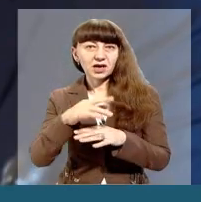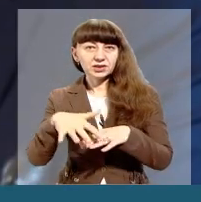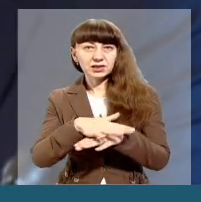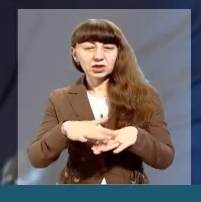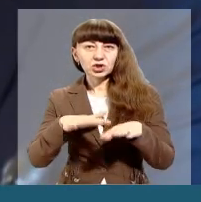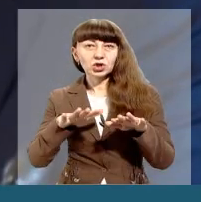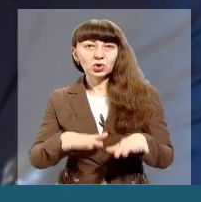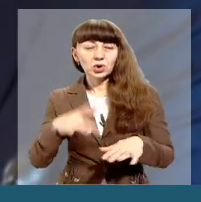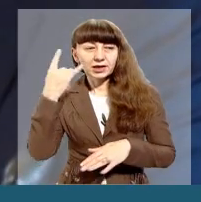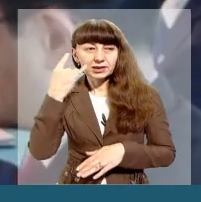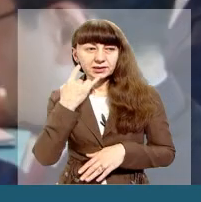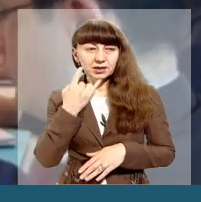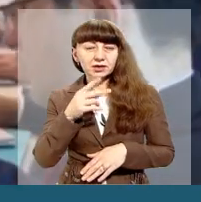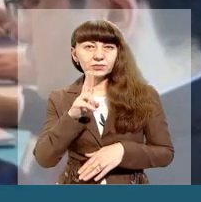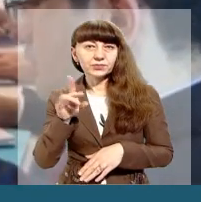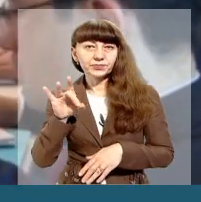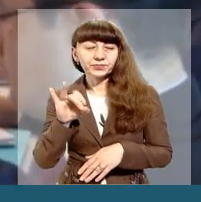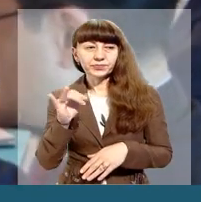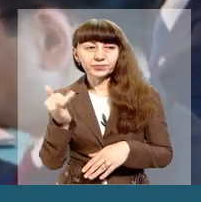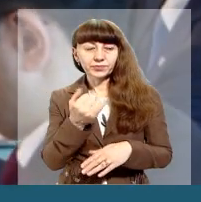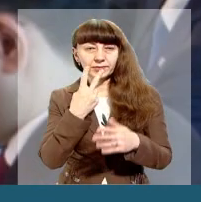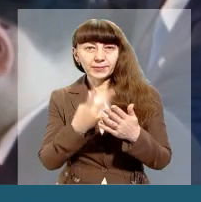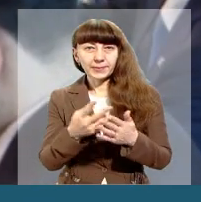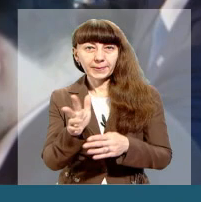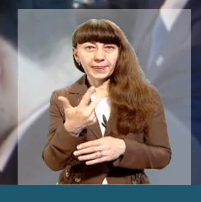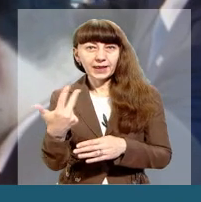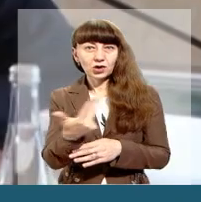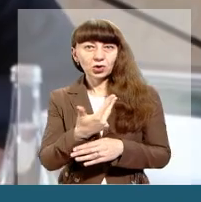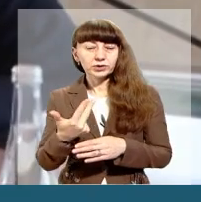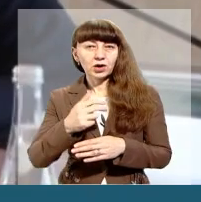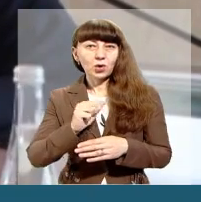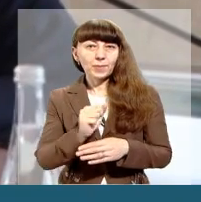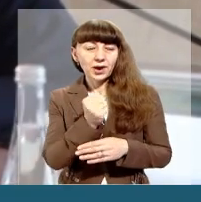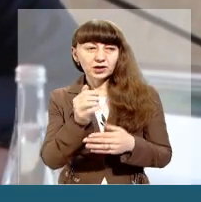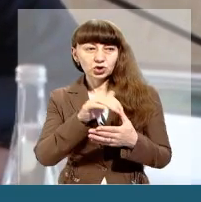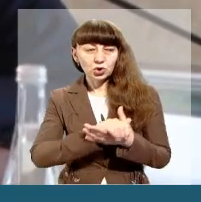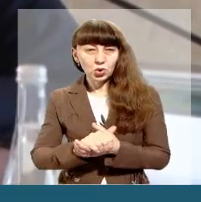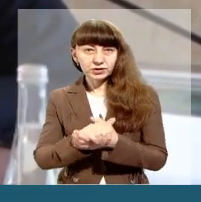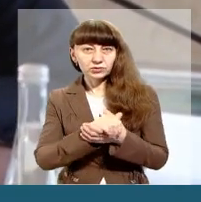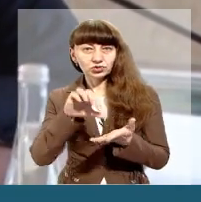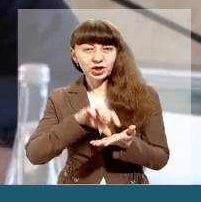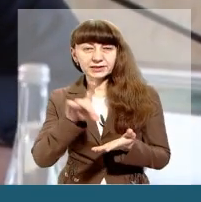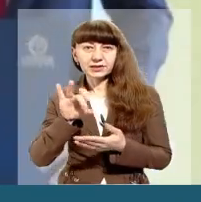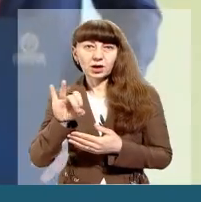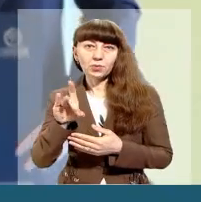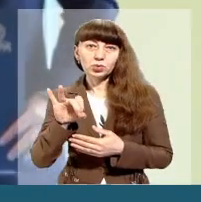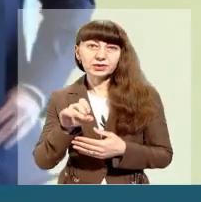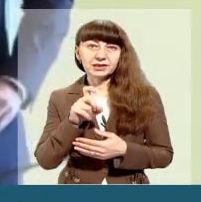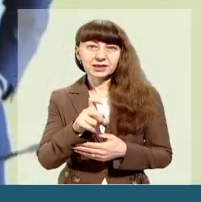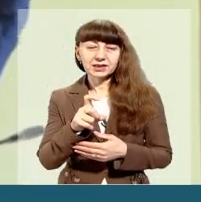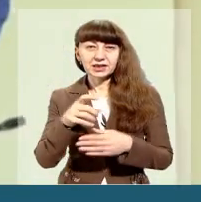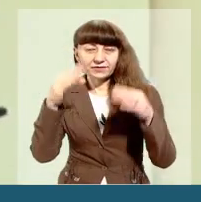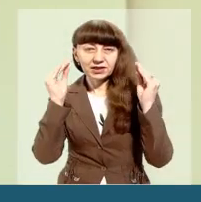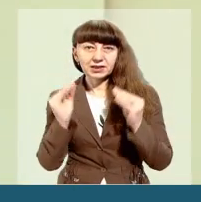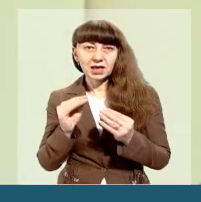регионе. Касым-Жомарту Токаеву также был представлен вариант трехстороннего партнерства с участием вьетнамских и сингапурских инвесторов,